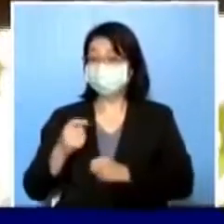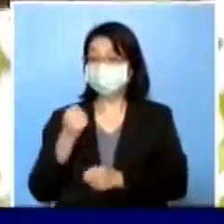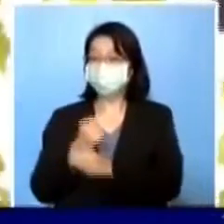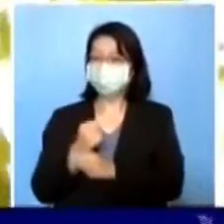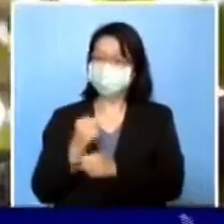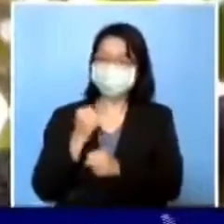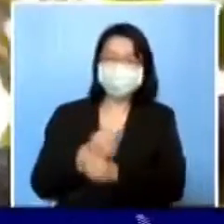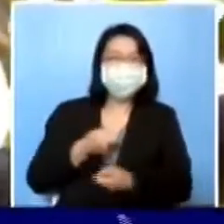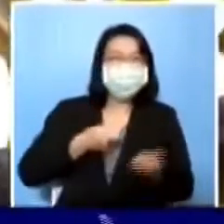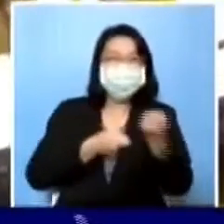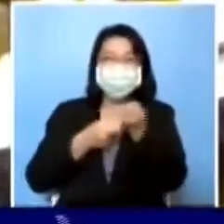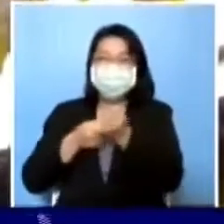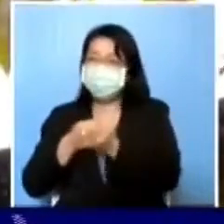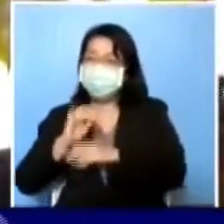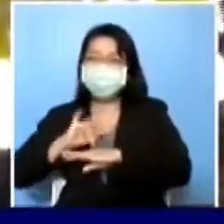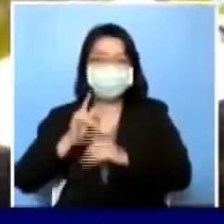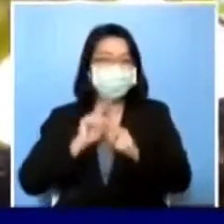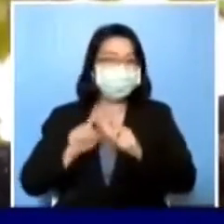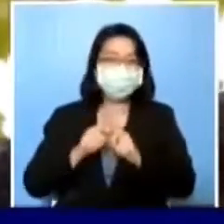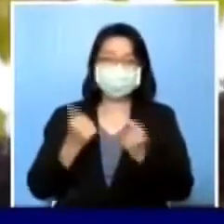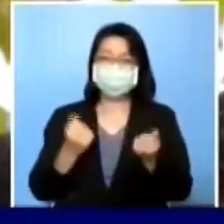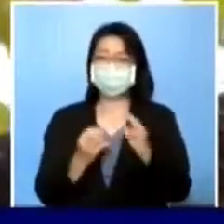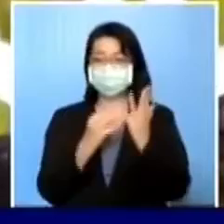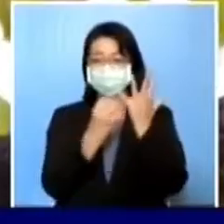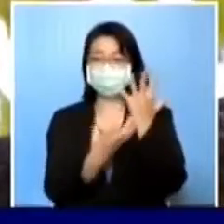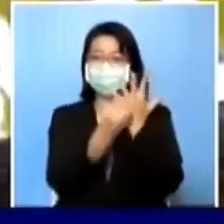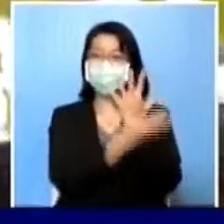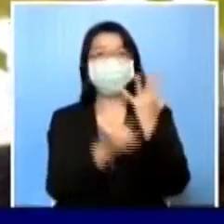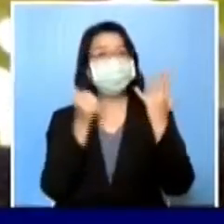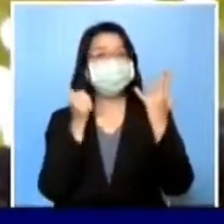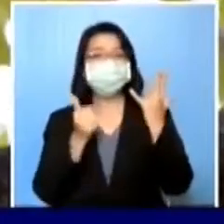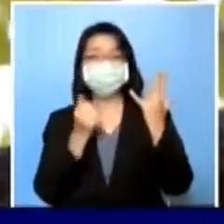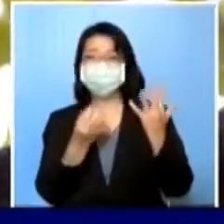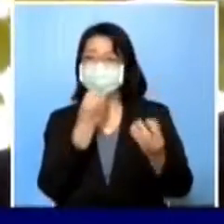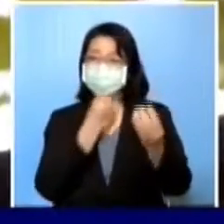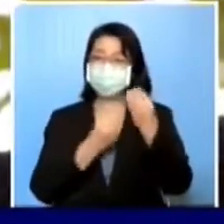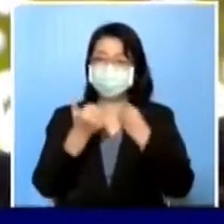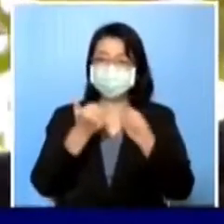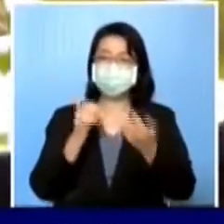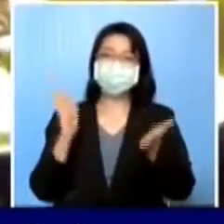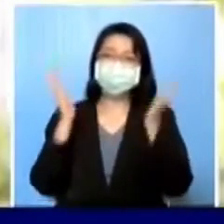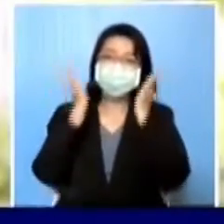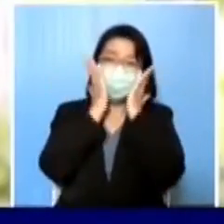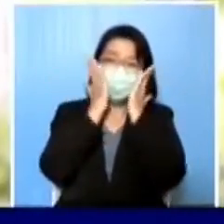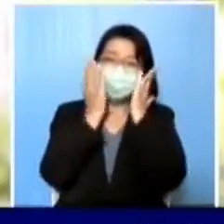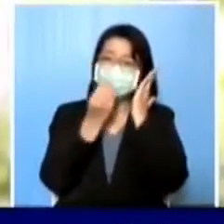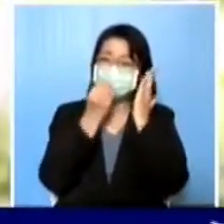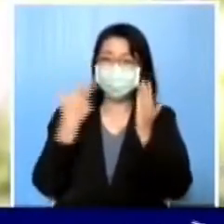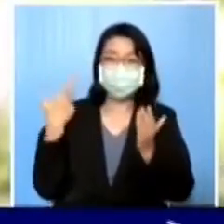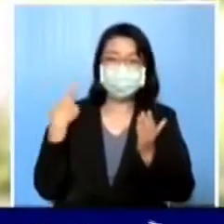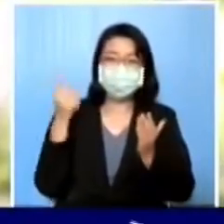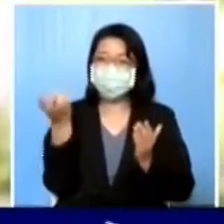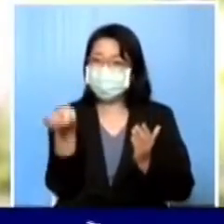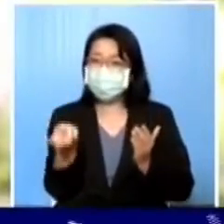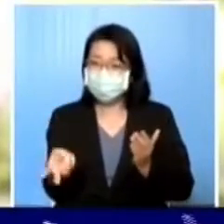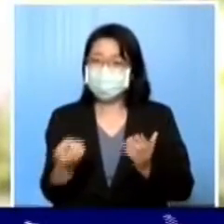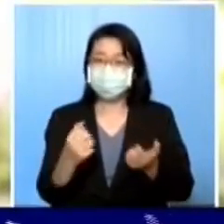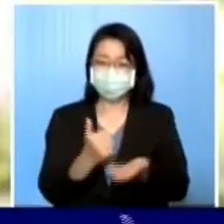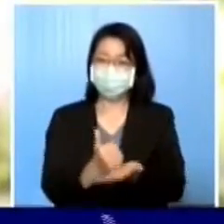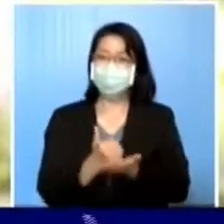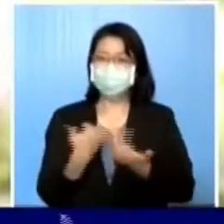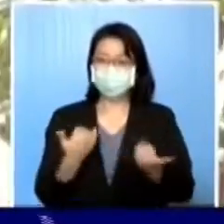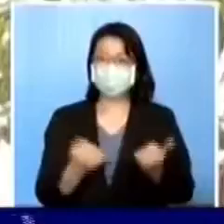ผลิตไม่มากแต่ดูแลทั่วถึงหากมีศัตรูธรรมชาติเช่นเพลี้ยแป้งจะกำจัดด้วยการฉีดพ่นด้วยน้ำส้มขวัญ